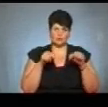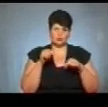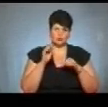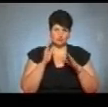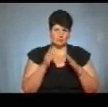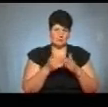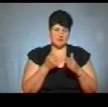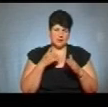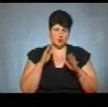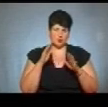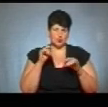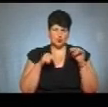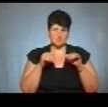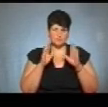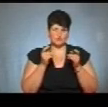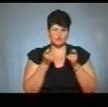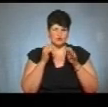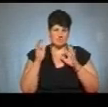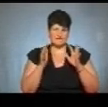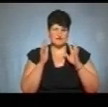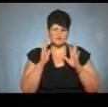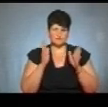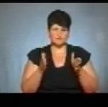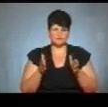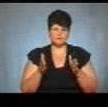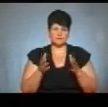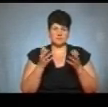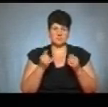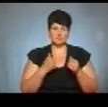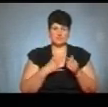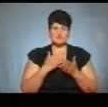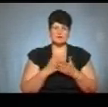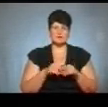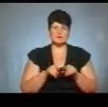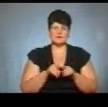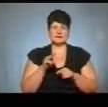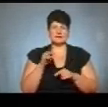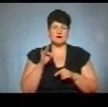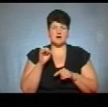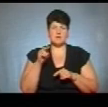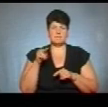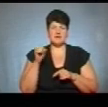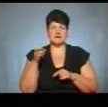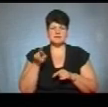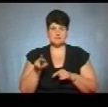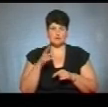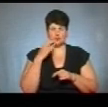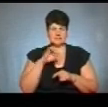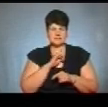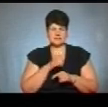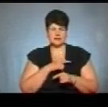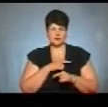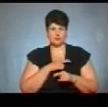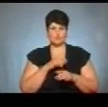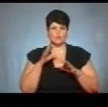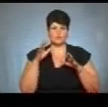перед дощем буде. Чуть-чуть вітер задує. Ще в нас є така штука, називається трапеція. Це коли сильно дує, ми ціпляємося